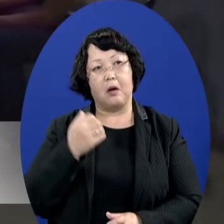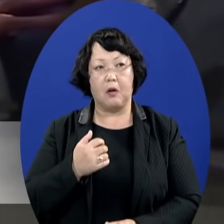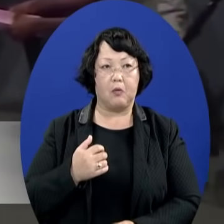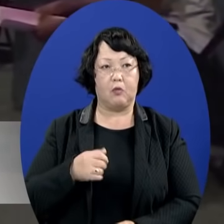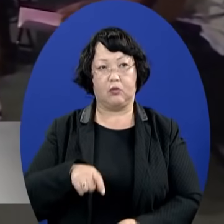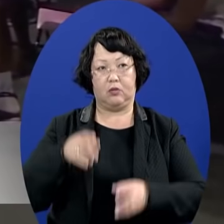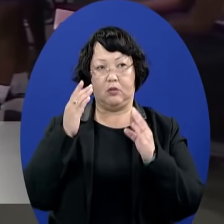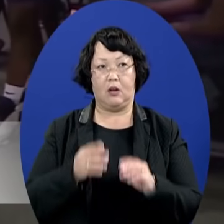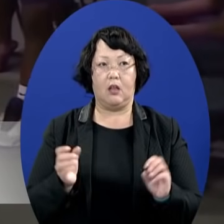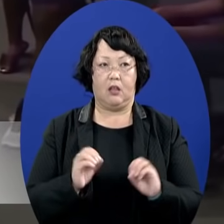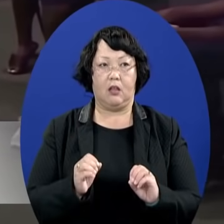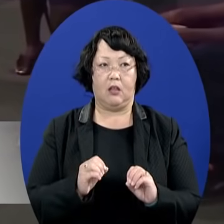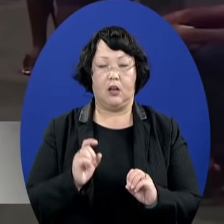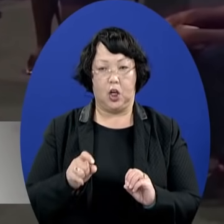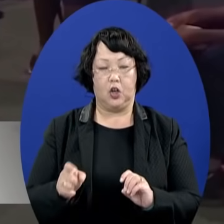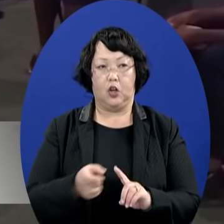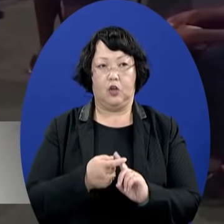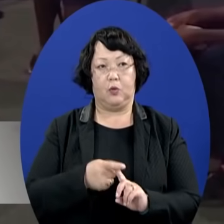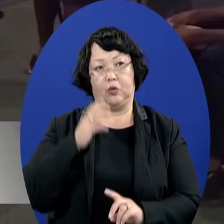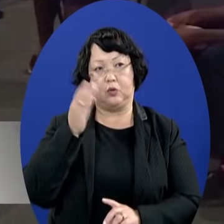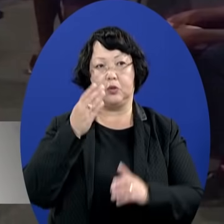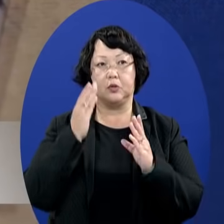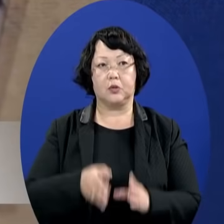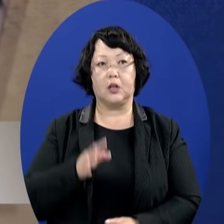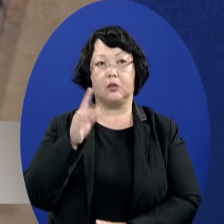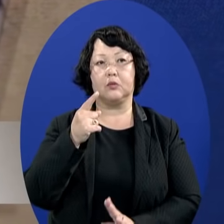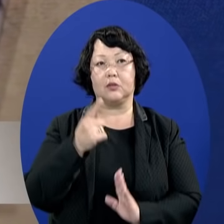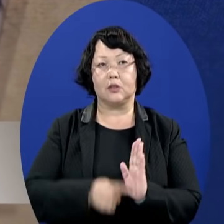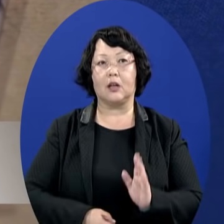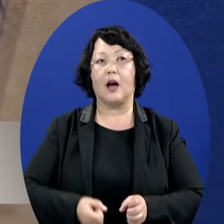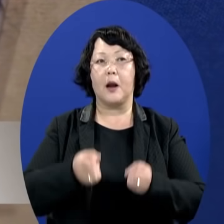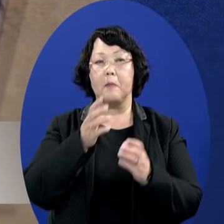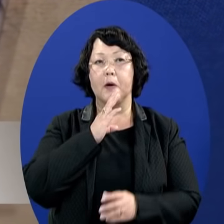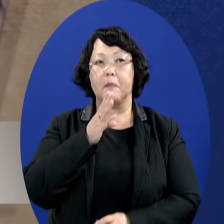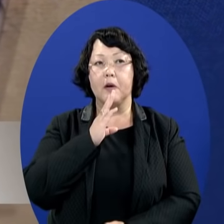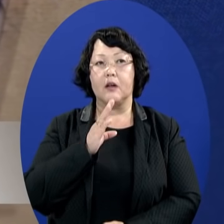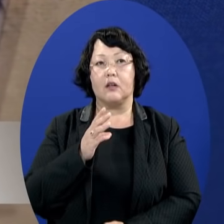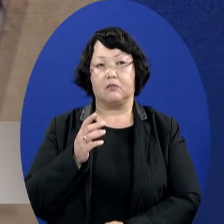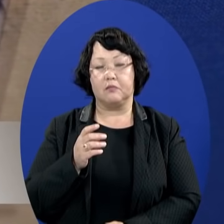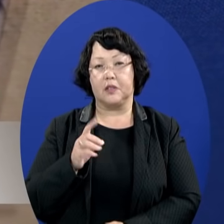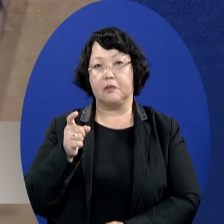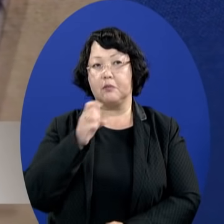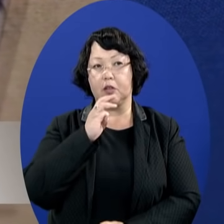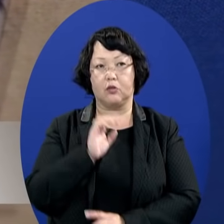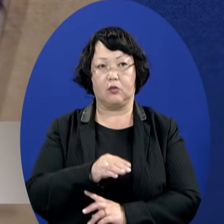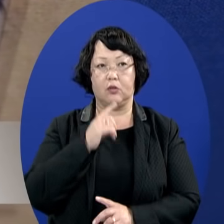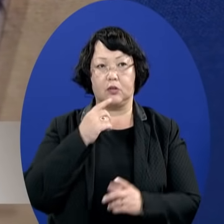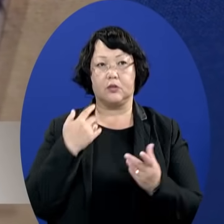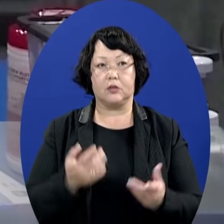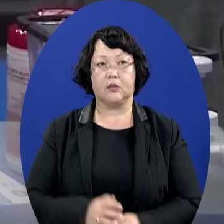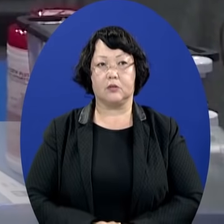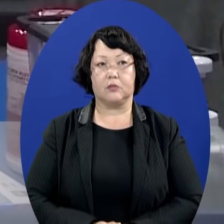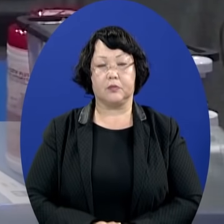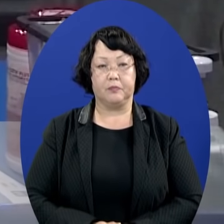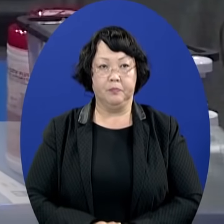шийдэг байгаа юм байна. Гэхдээ энэ талаарх тодорхой шийдвэрээ ирэх 11-р сард гаргахыг цагаан ордны хэвлийн төлөөлөгч Джеймс Псаки мэдгэцсэн